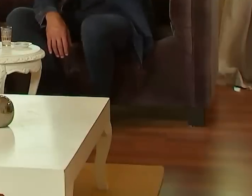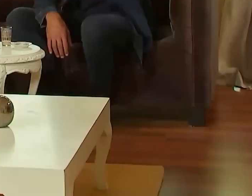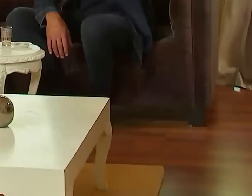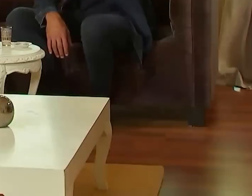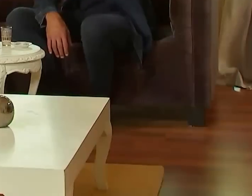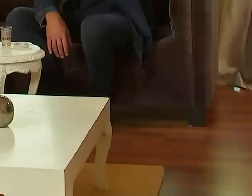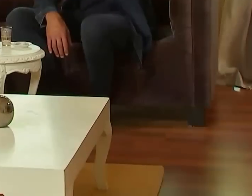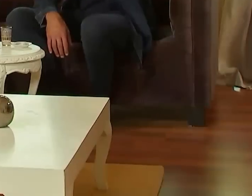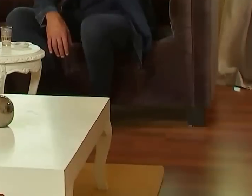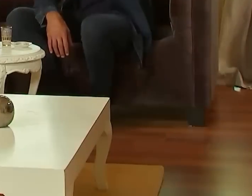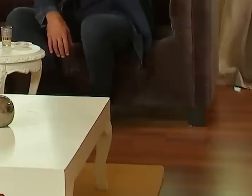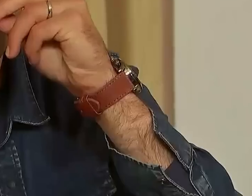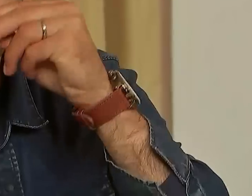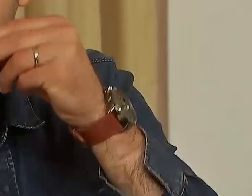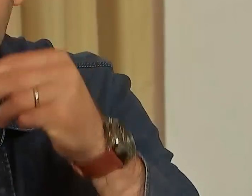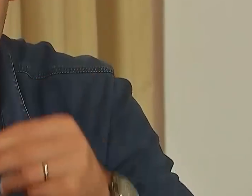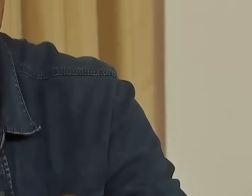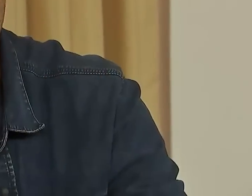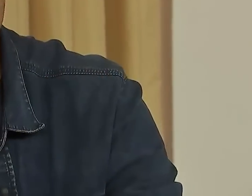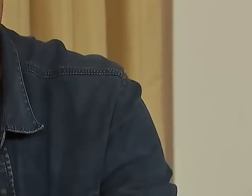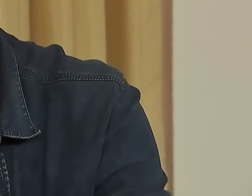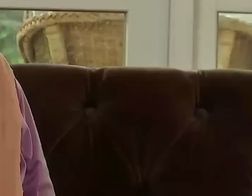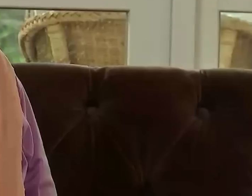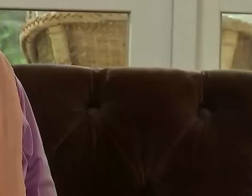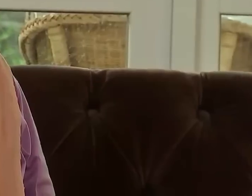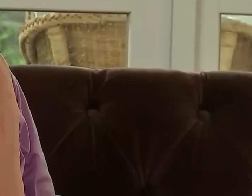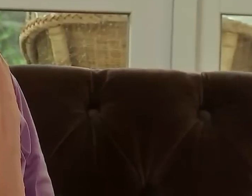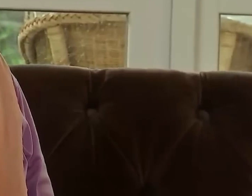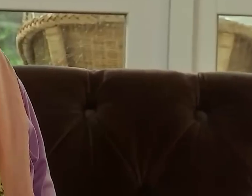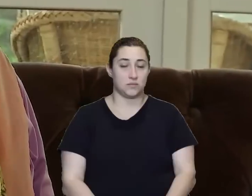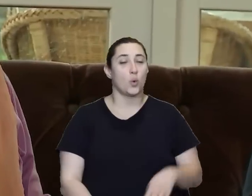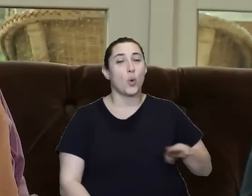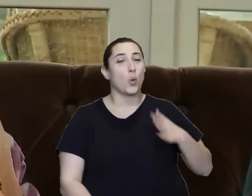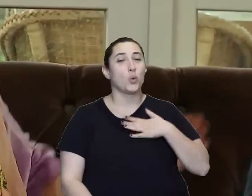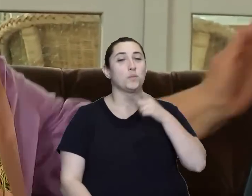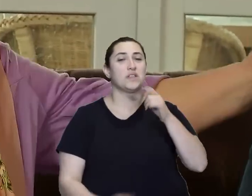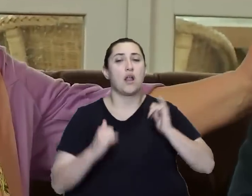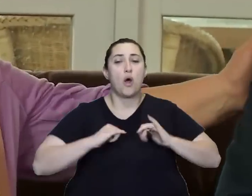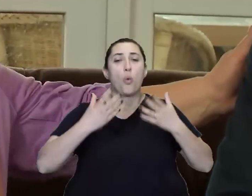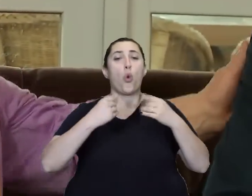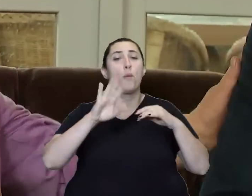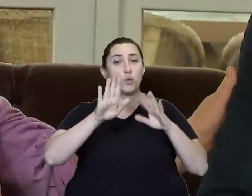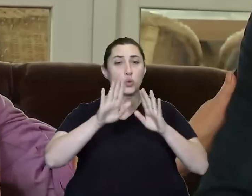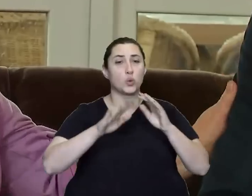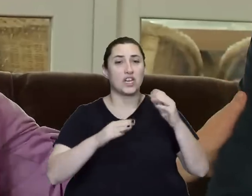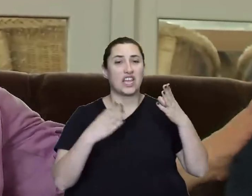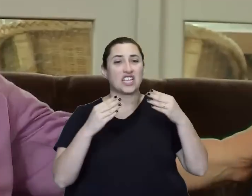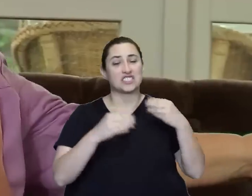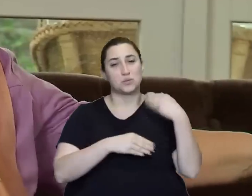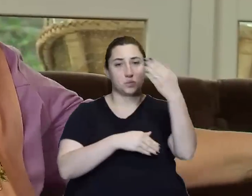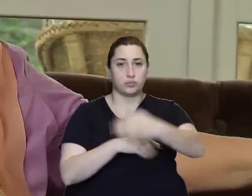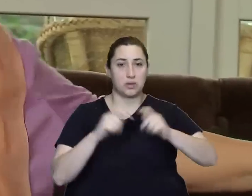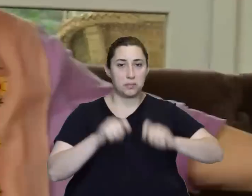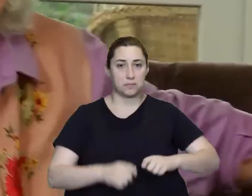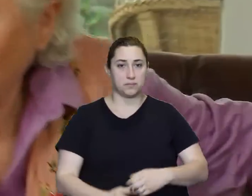Zehra ikilinin kahvelerini yapıp çaprazlarındaki berjere oturmuş. Ömer kahvesini yudumluyor. Oğlum sen öyle rahat edemedin. Dur arkana iki tane